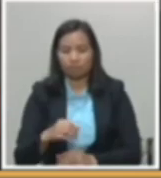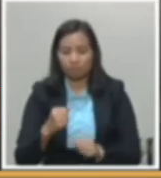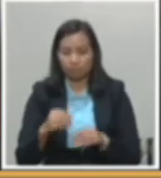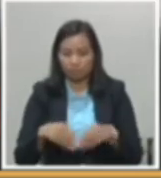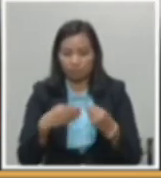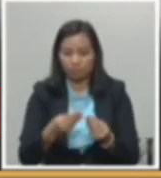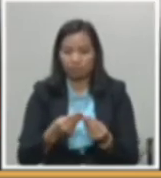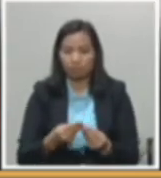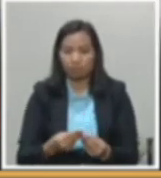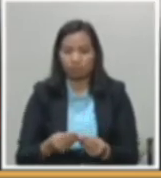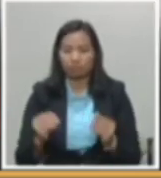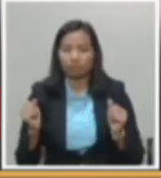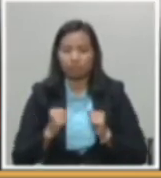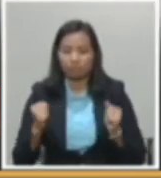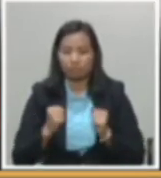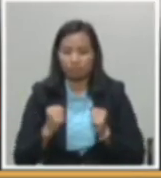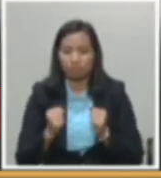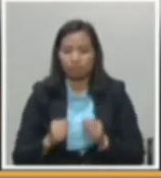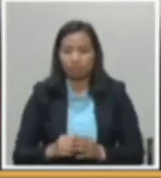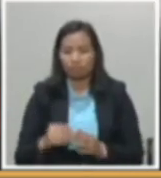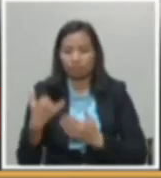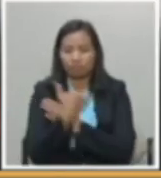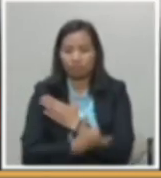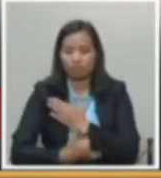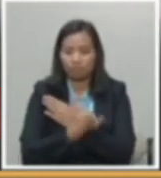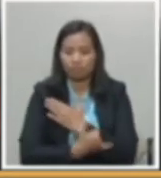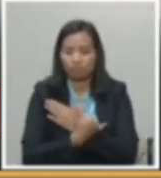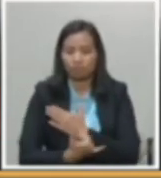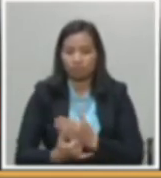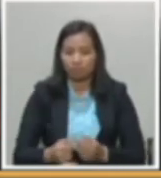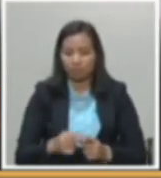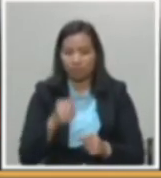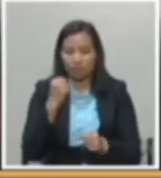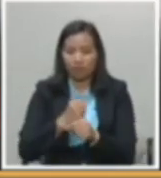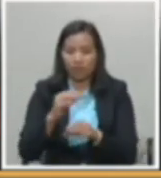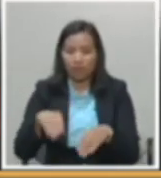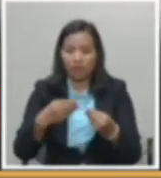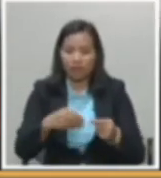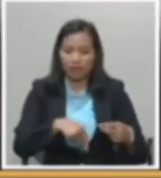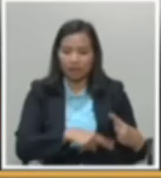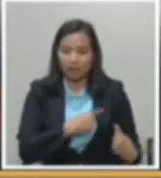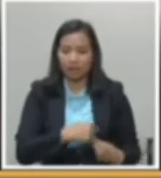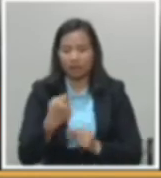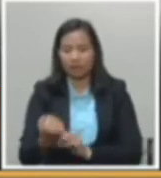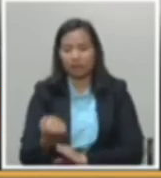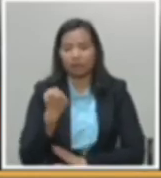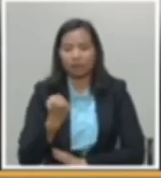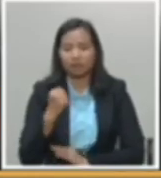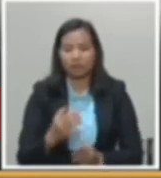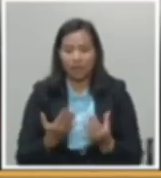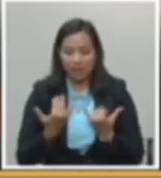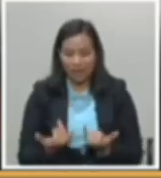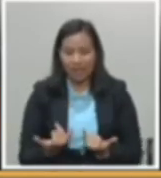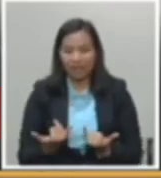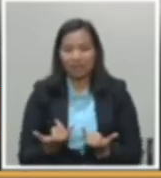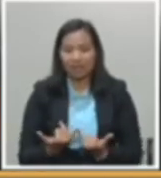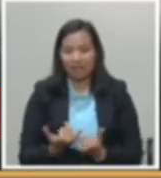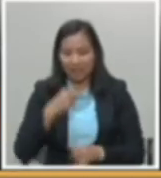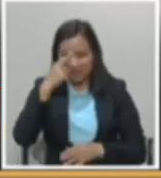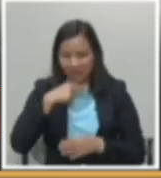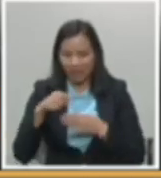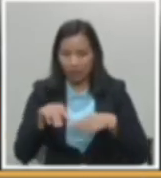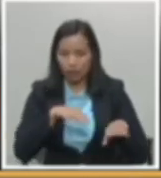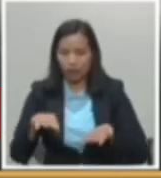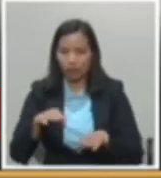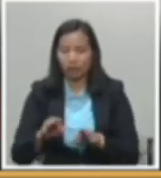รงให้กับประชาชนในประเทศและต่างชาติท่านต้องทำให้เขาเชื่อมั่นว่าในตอนนี้ประเทศไทยพร้อมแล้วที่